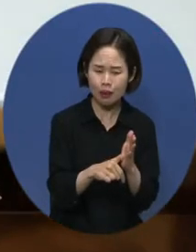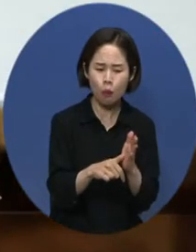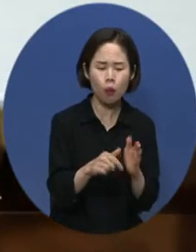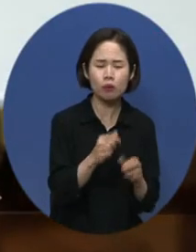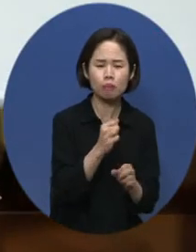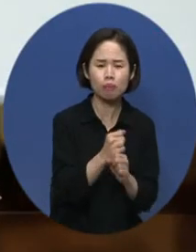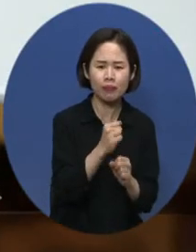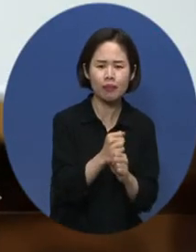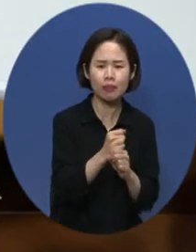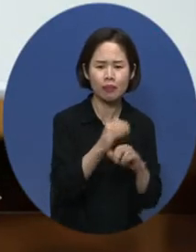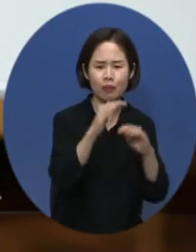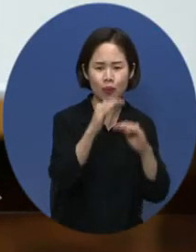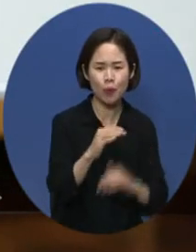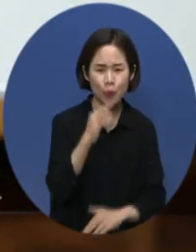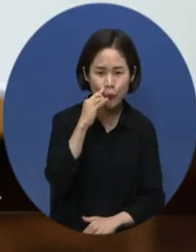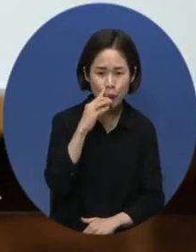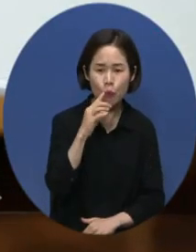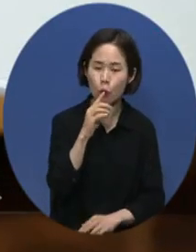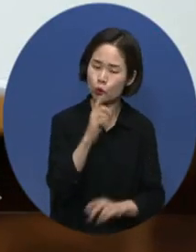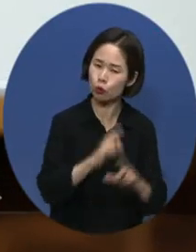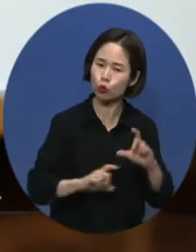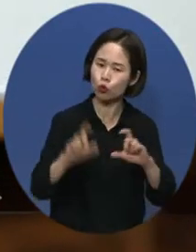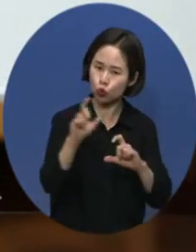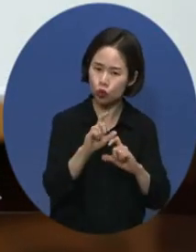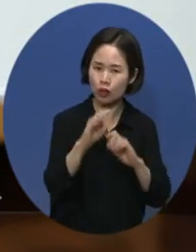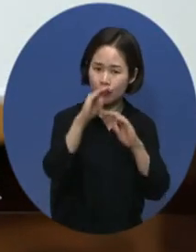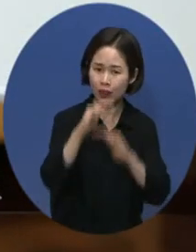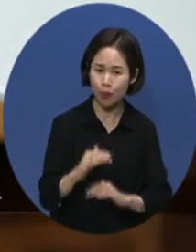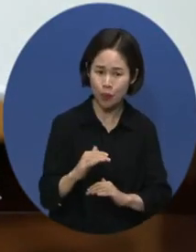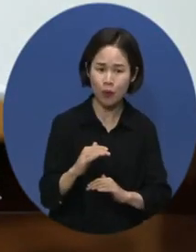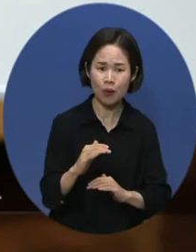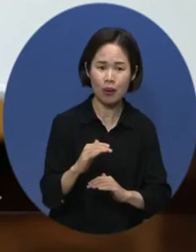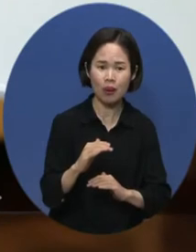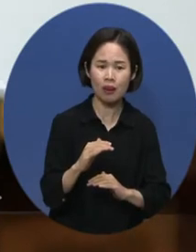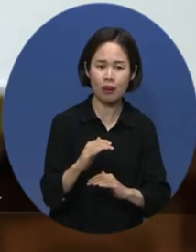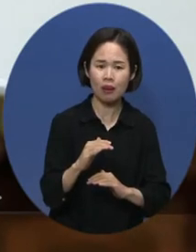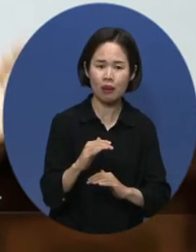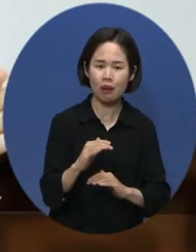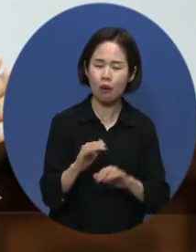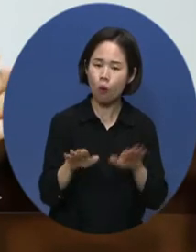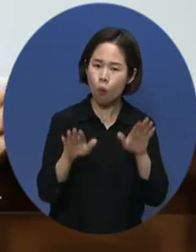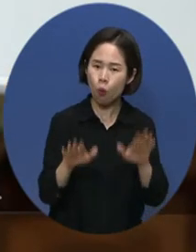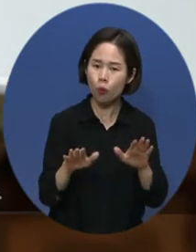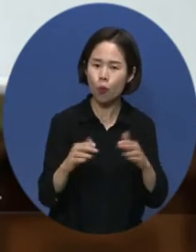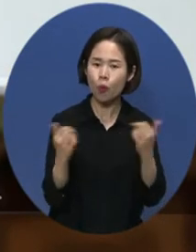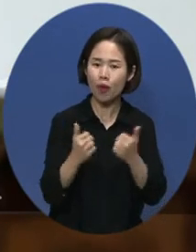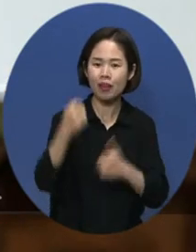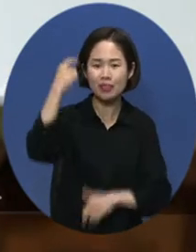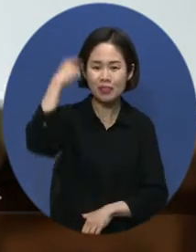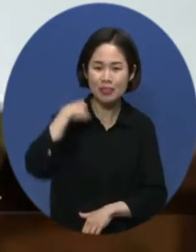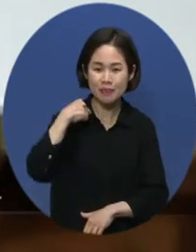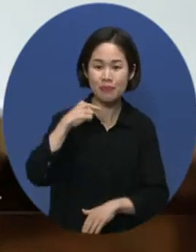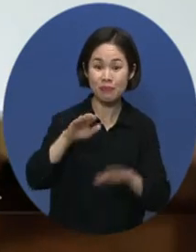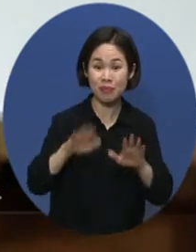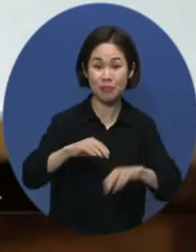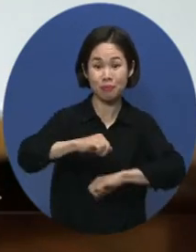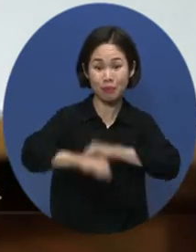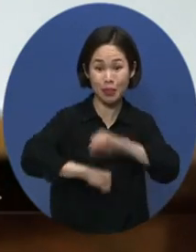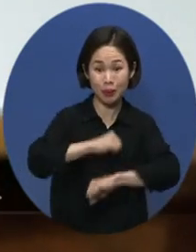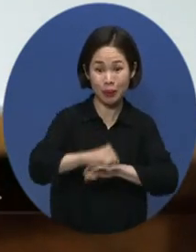책에는 이런 내용이 들어갔으면 좋겠다거나 아니면 그냥 자유롭게 오늘의 느낌 이런 것들을